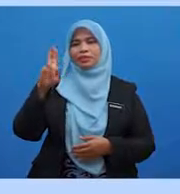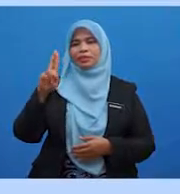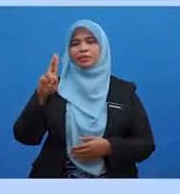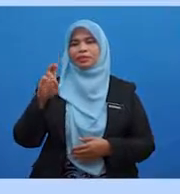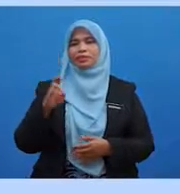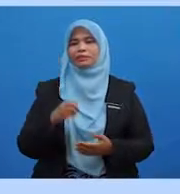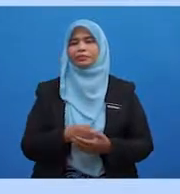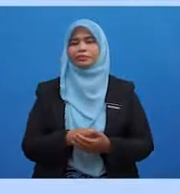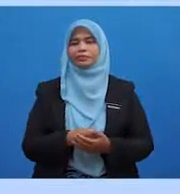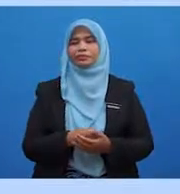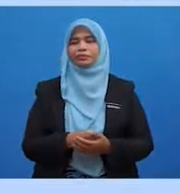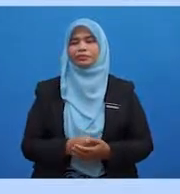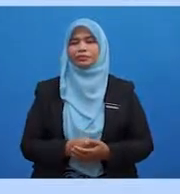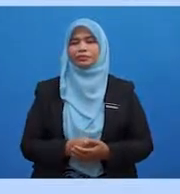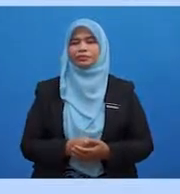peningkatan prestasi.